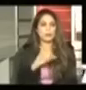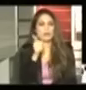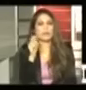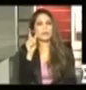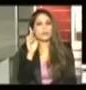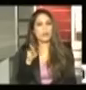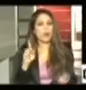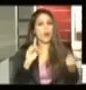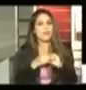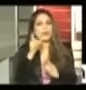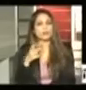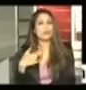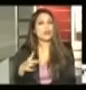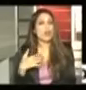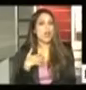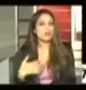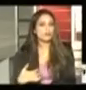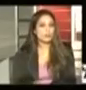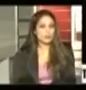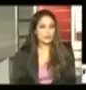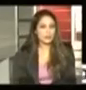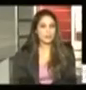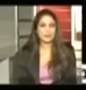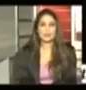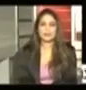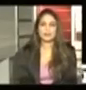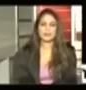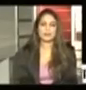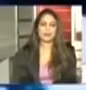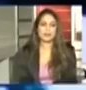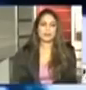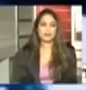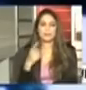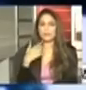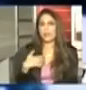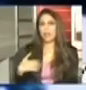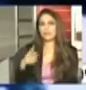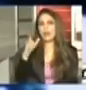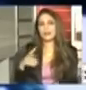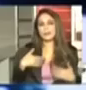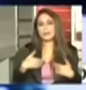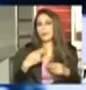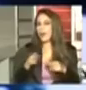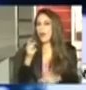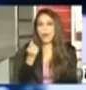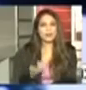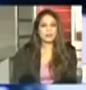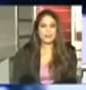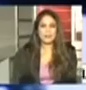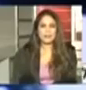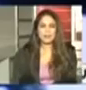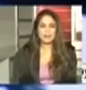להיות איש עשיר יותר. אני, כאילו, עשיר זה מי ששמח בחלקו, זה לא רק כסף, כאילו,